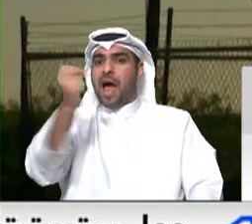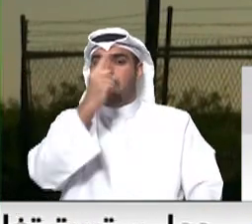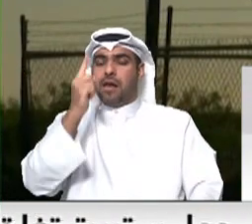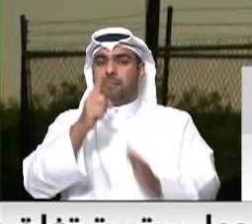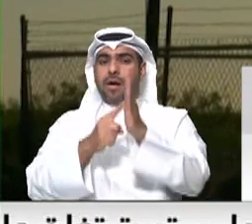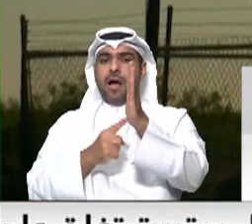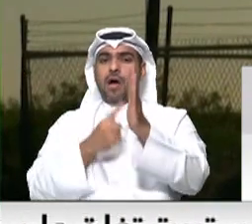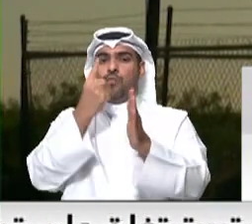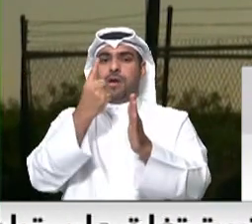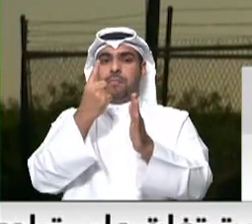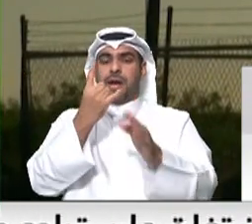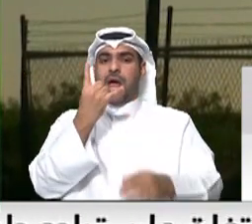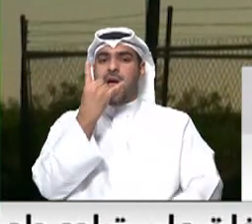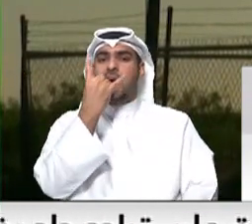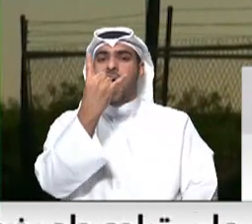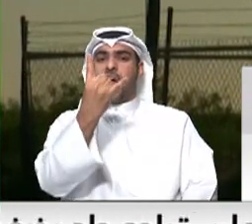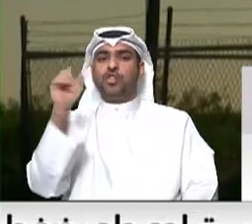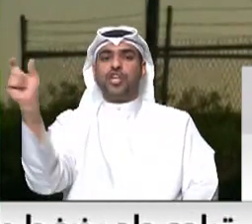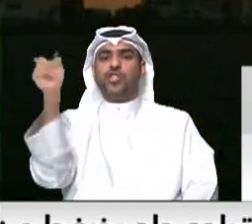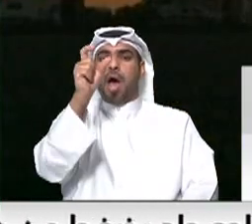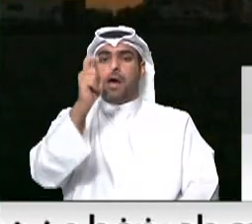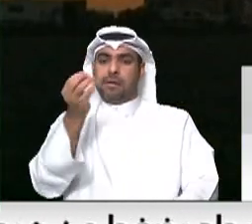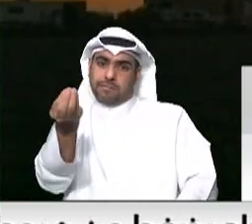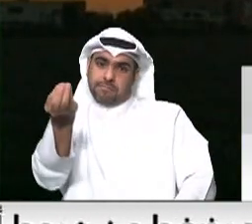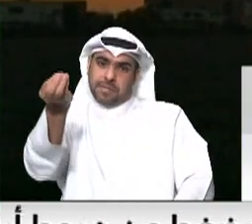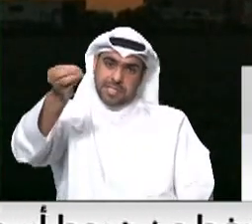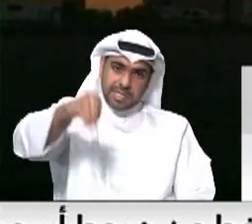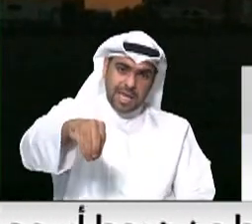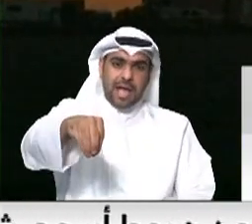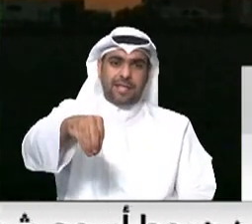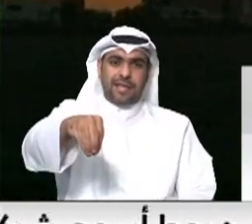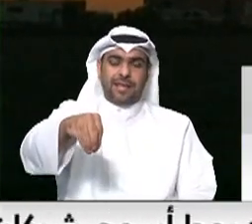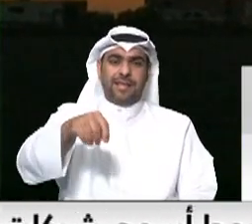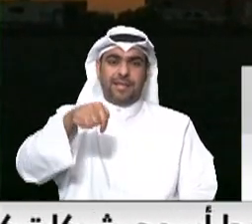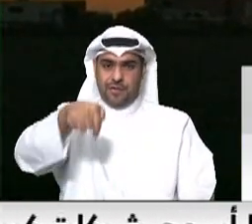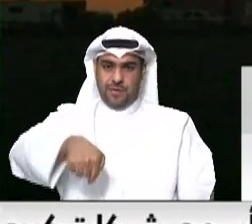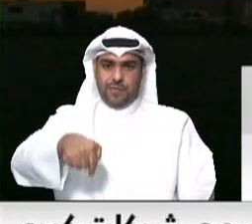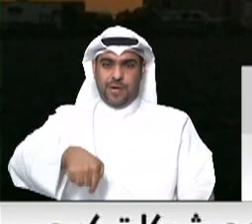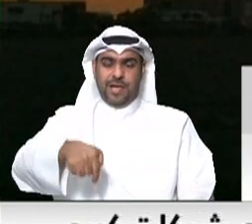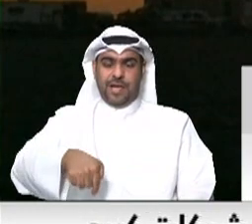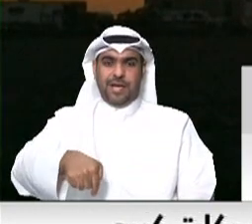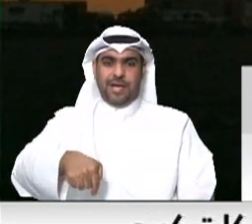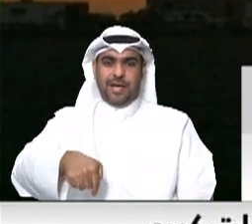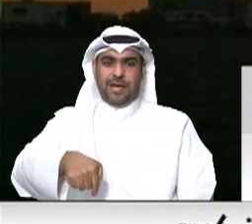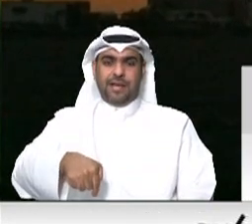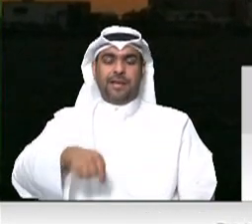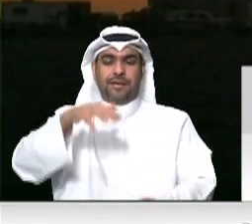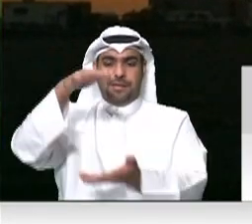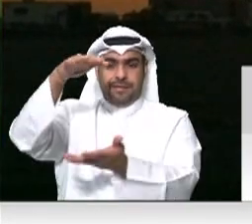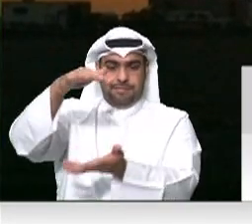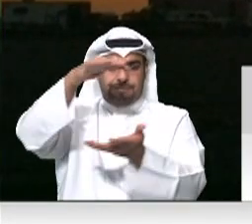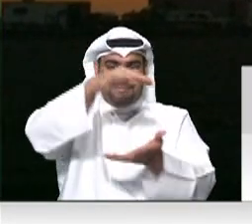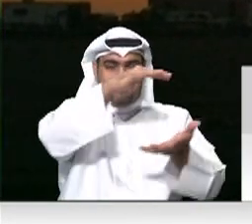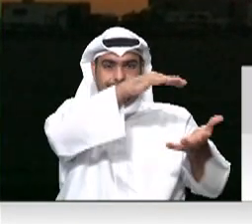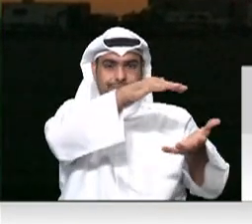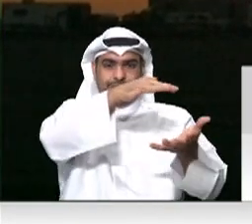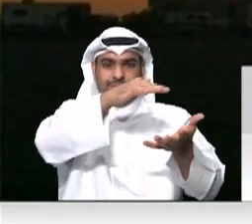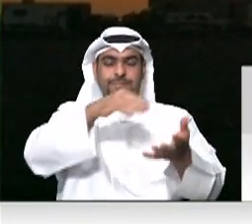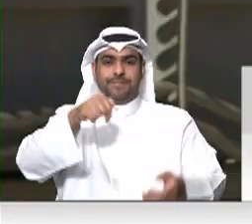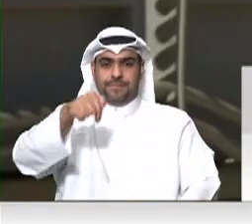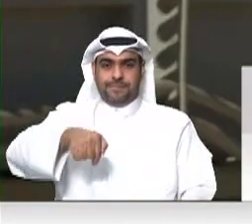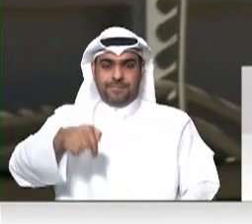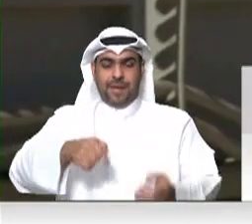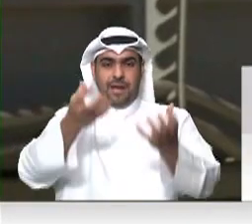في 10 أشهر، وسجلت ثالث مكاسب أسبوعية على التوالي مع شح الإمدادات مع خفض الإنتاج